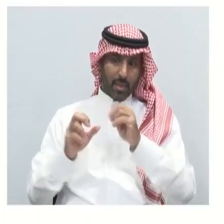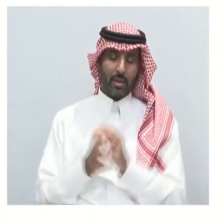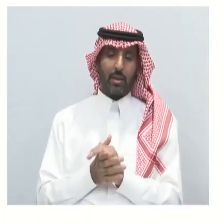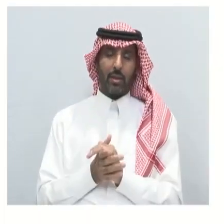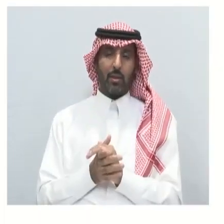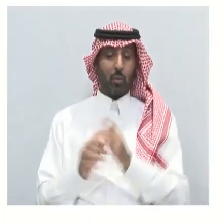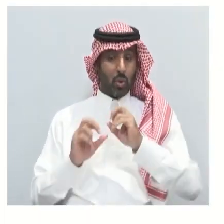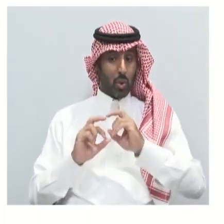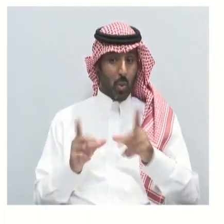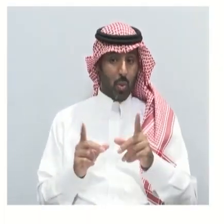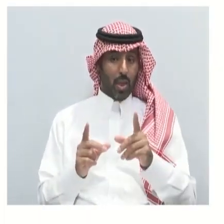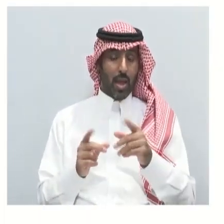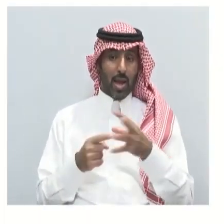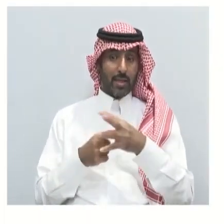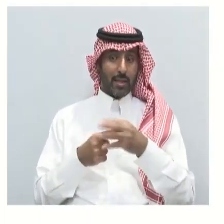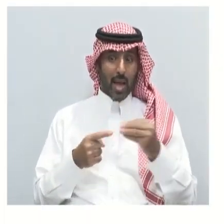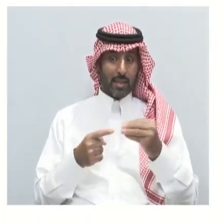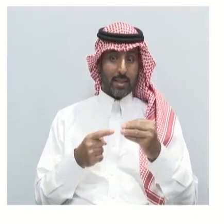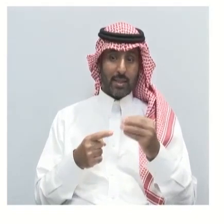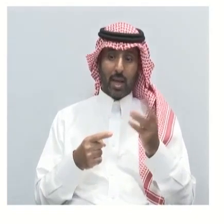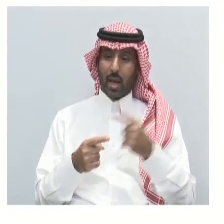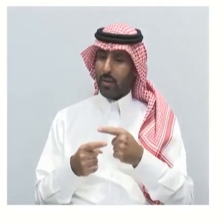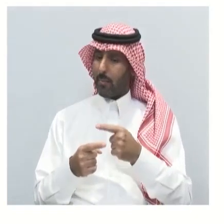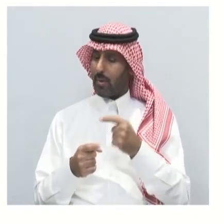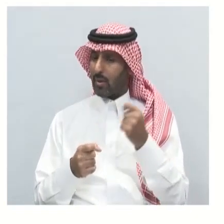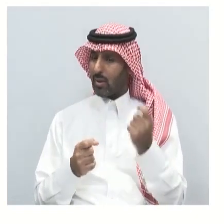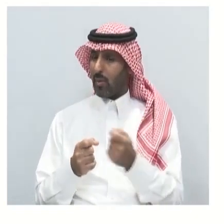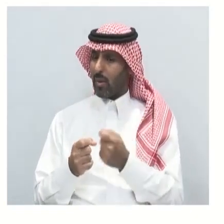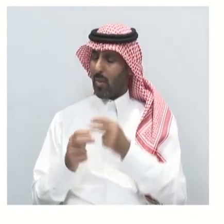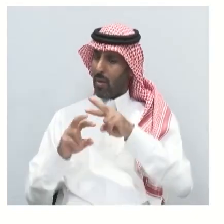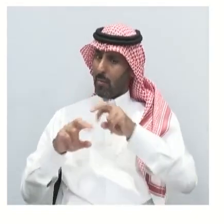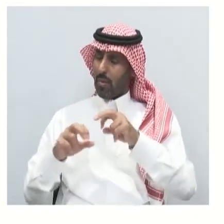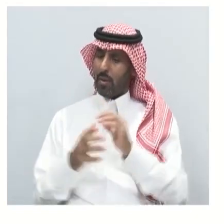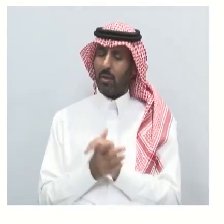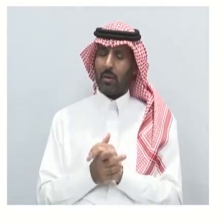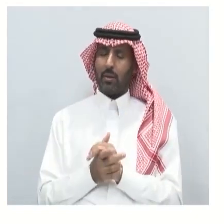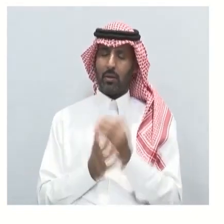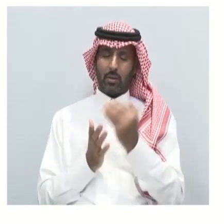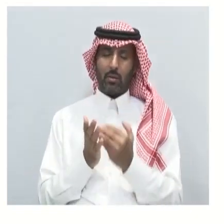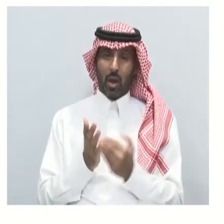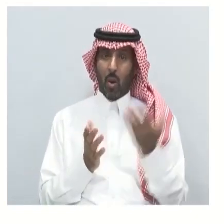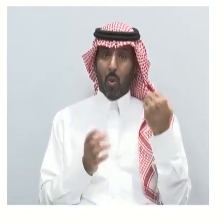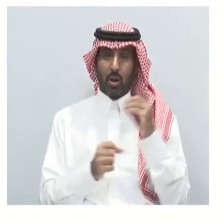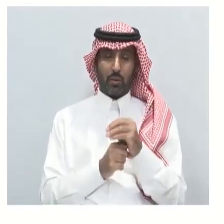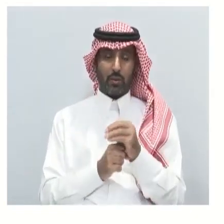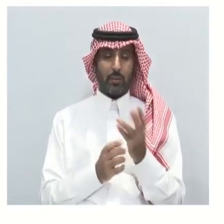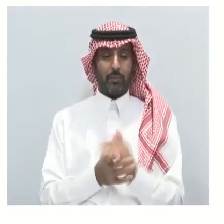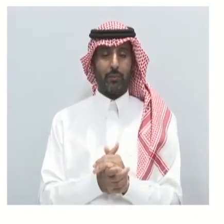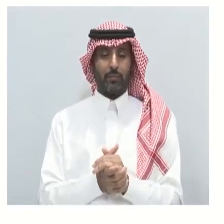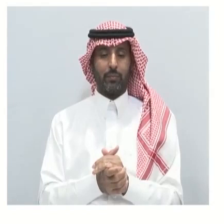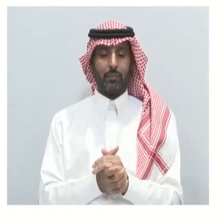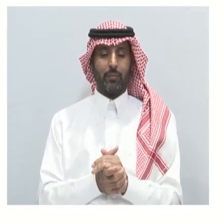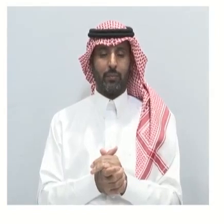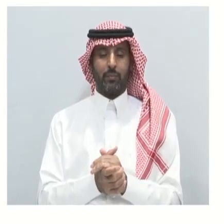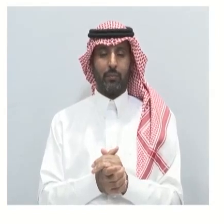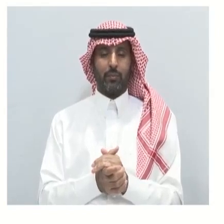توضيح مدى النقص الناتج عن عدم القيام بهذا البحث وانك تبدا باستعراض الجهود السابقه في هذا المجال